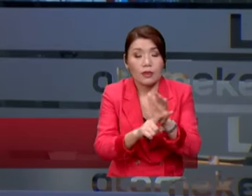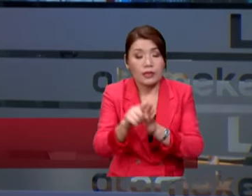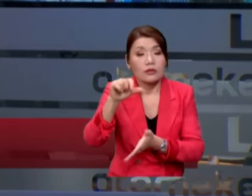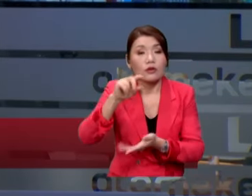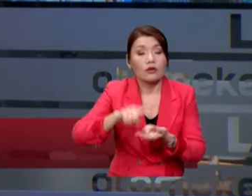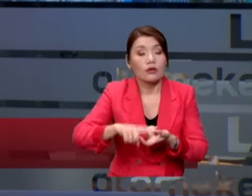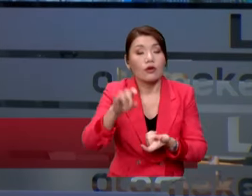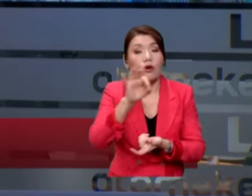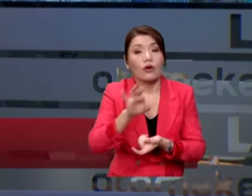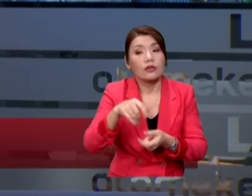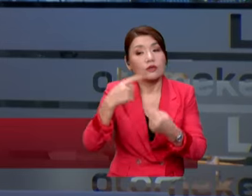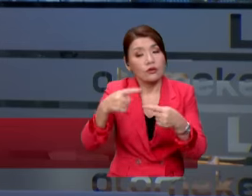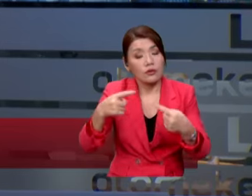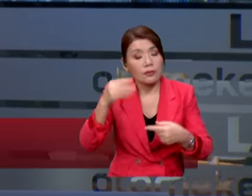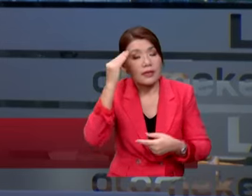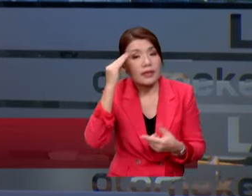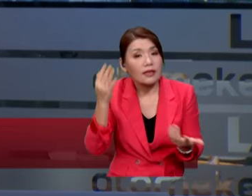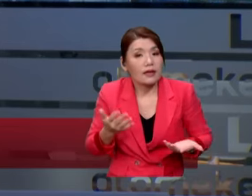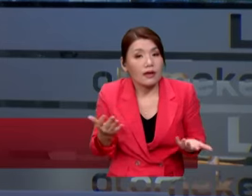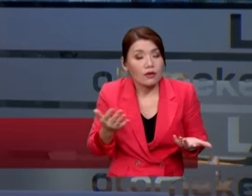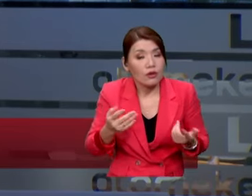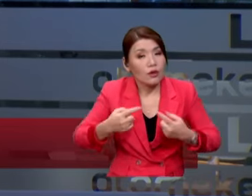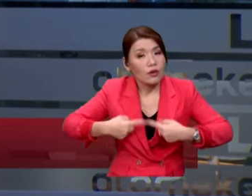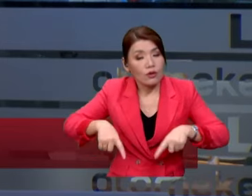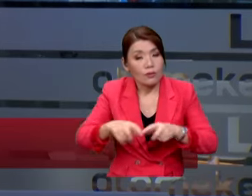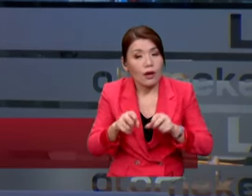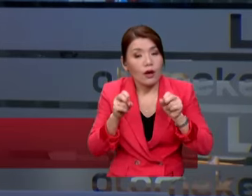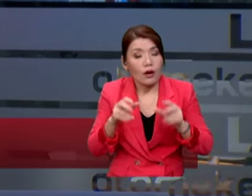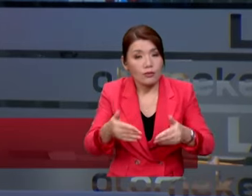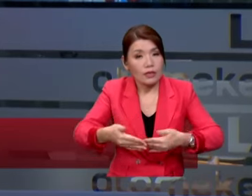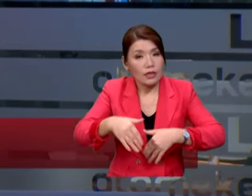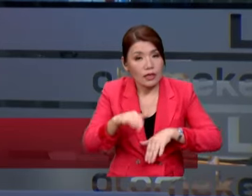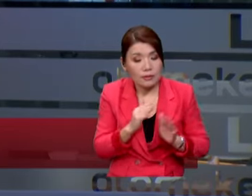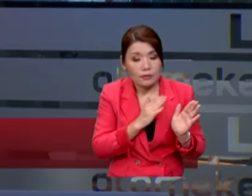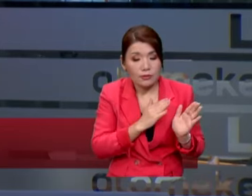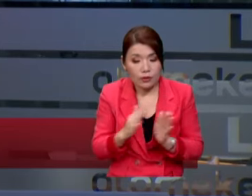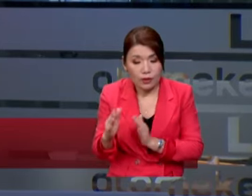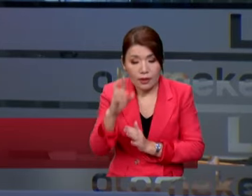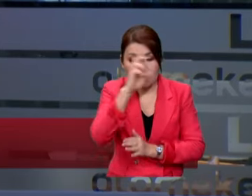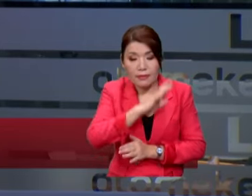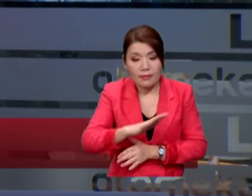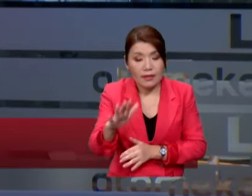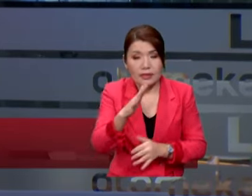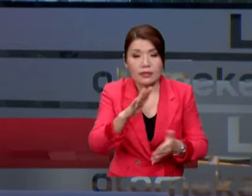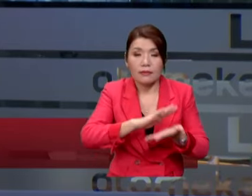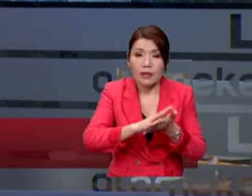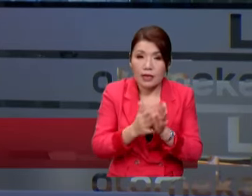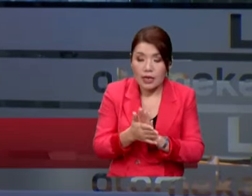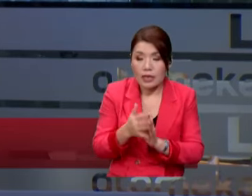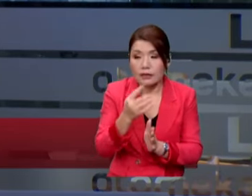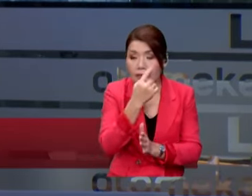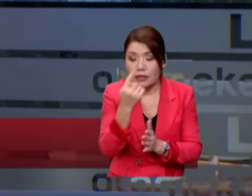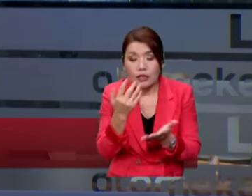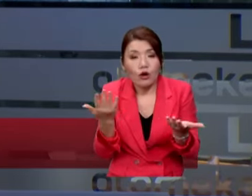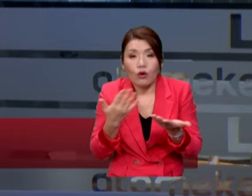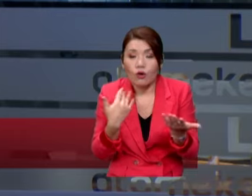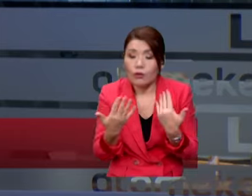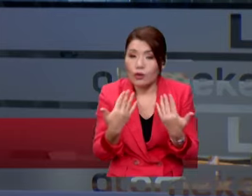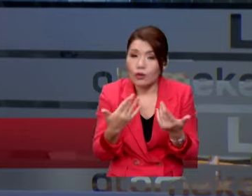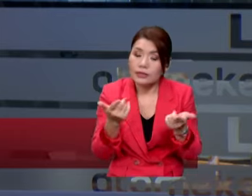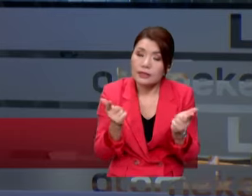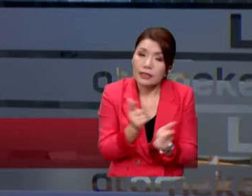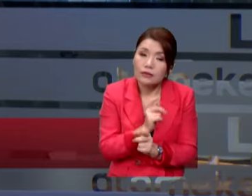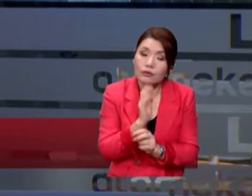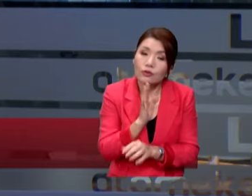қатысты басқалардың пікірі қандай? Ұйымның қауіпсіздік кеңесіндегі тұрақты 5 елдің байламы мен көзқарасы қабыса қоя